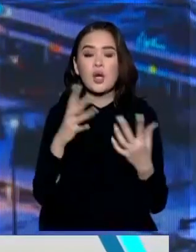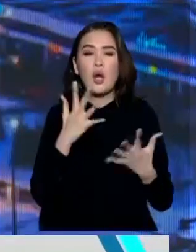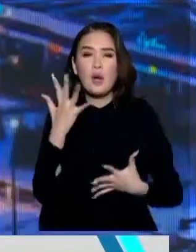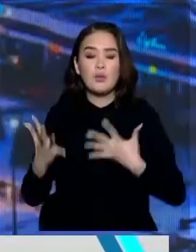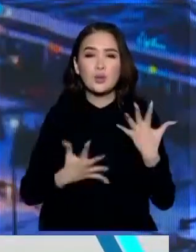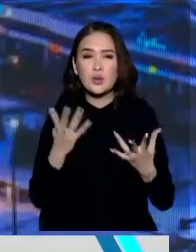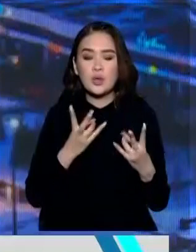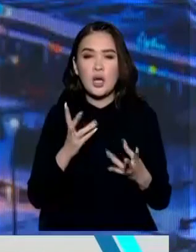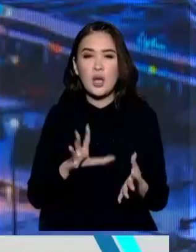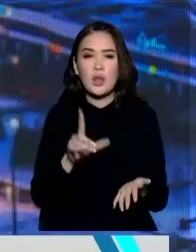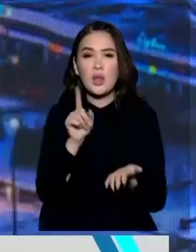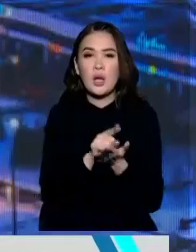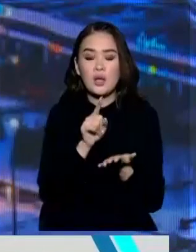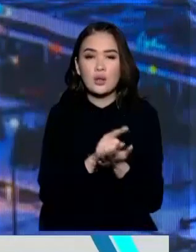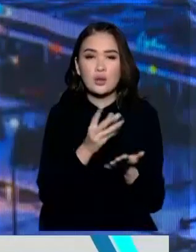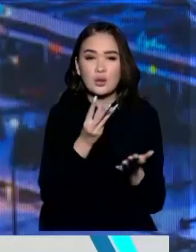мүмкін?